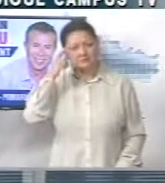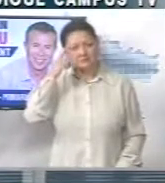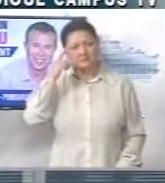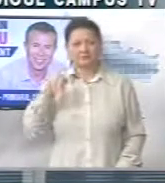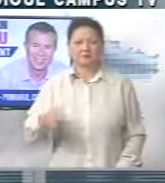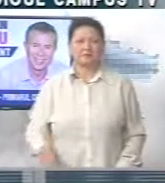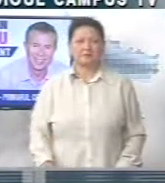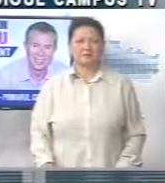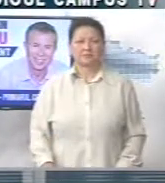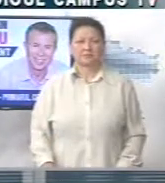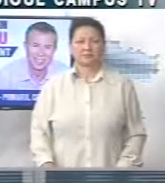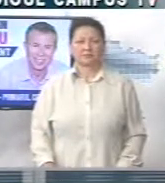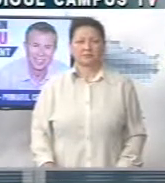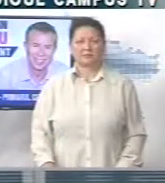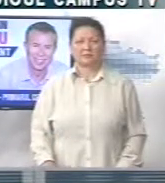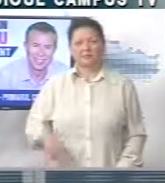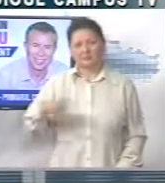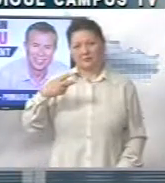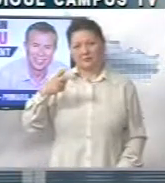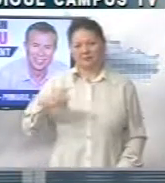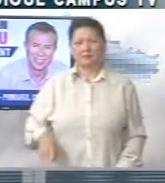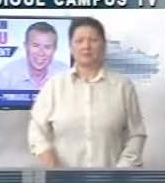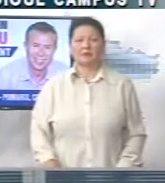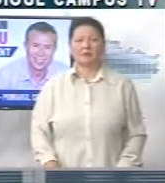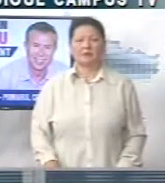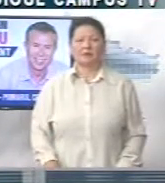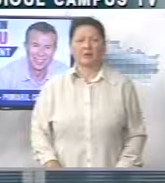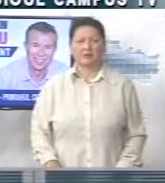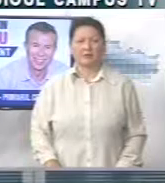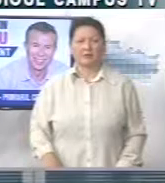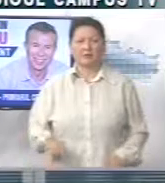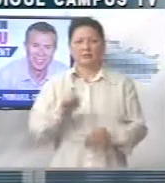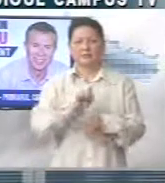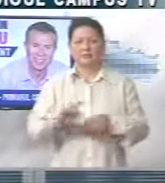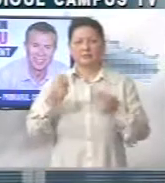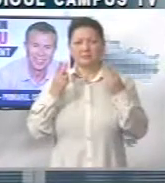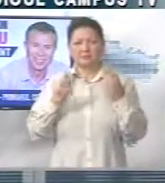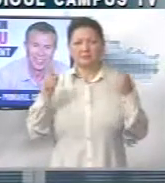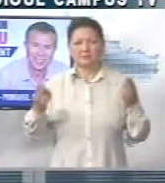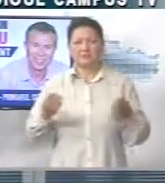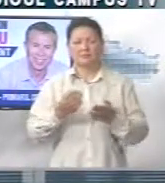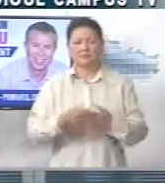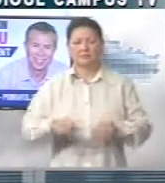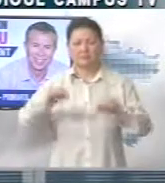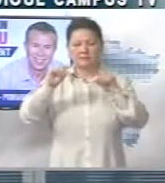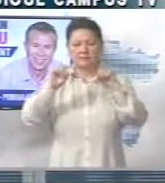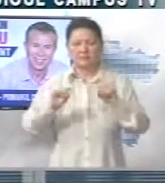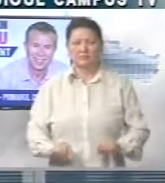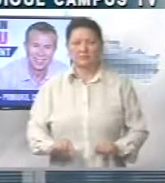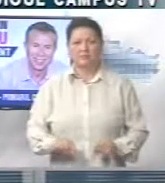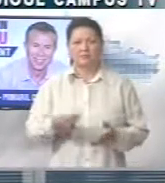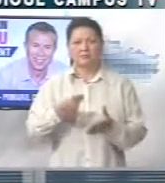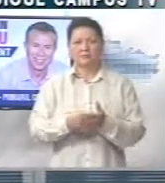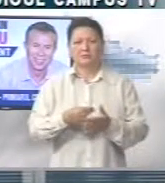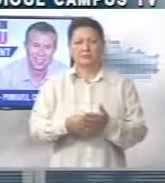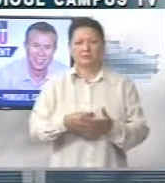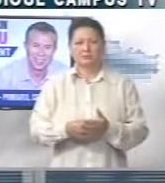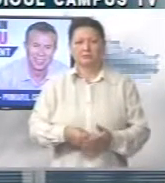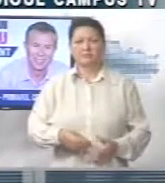ne-am gândit la aceste două măsuri, la nivelul asociației de și a cheltuierilor de a fi scutite de la întreținere și am spus